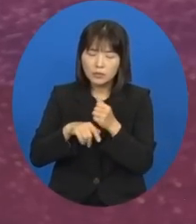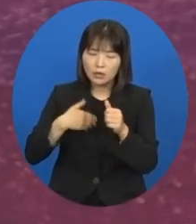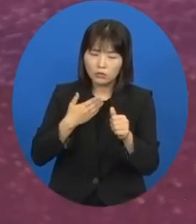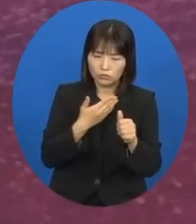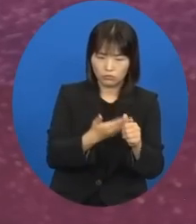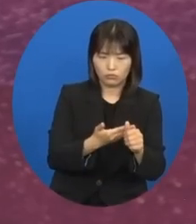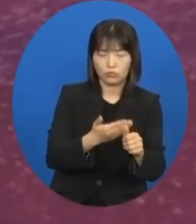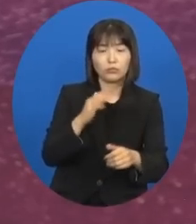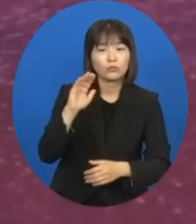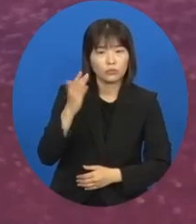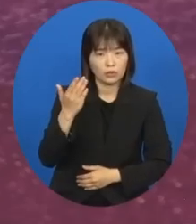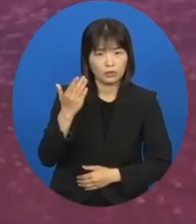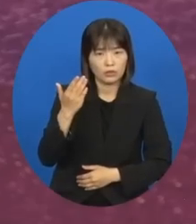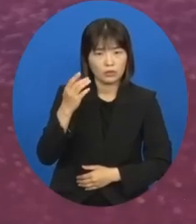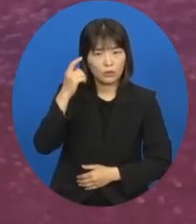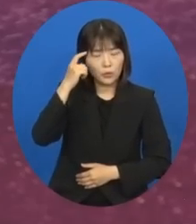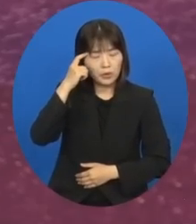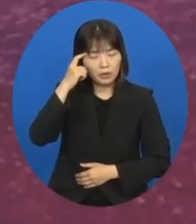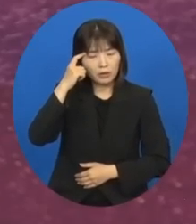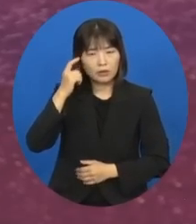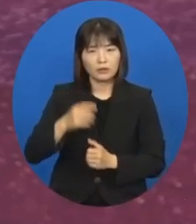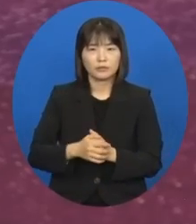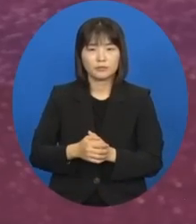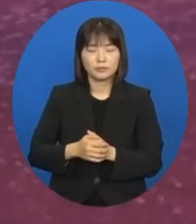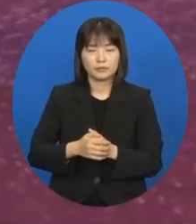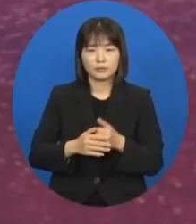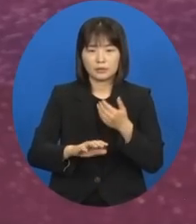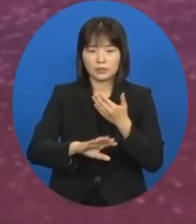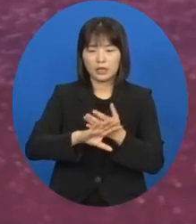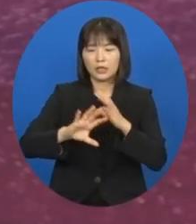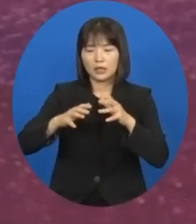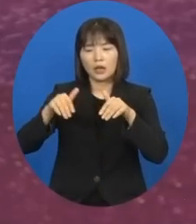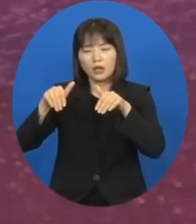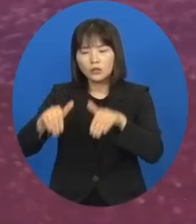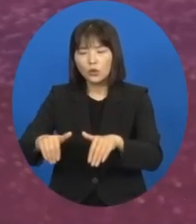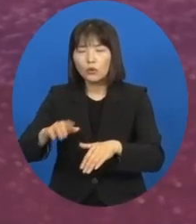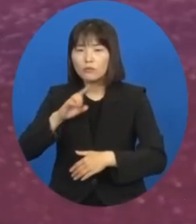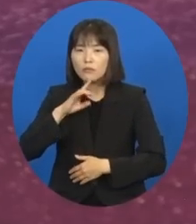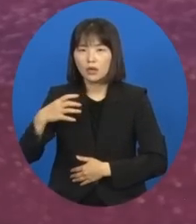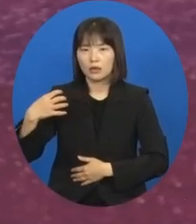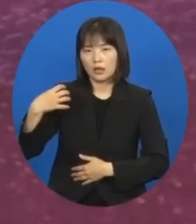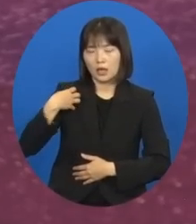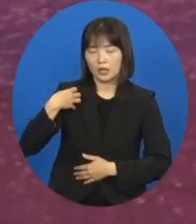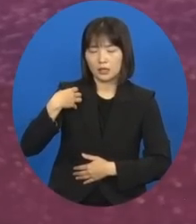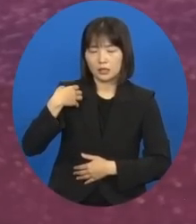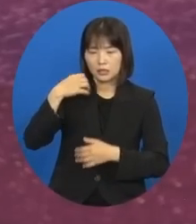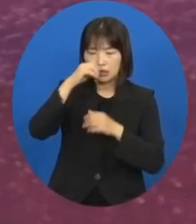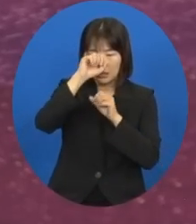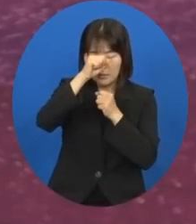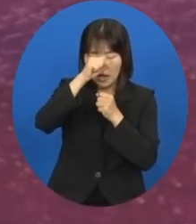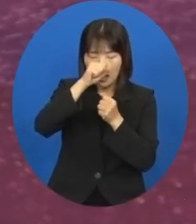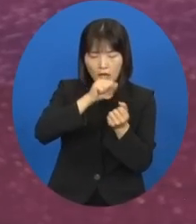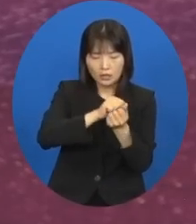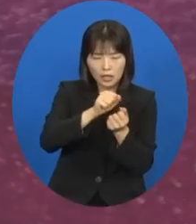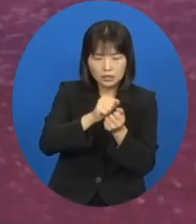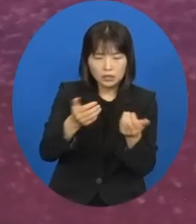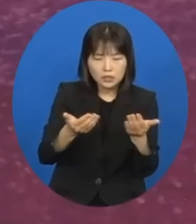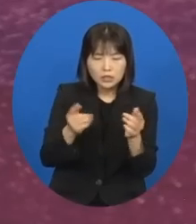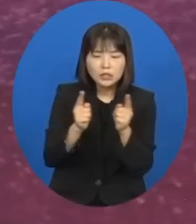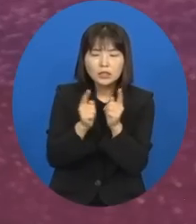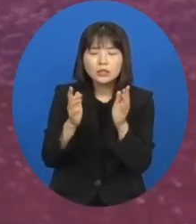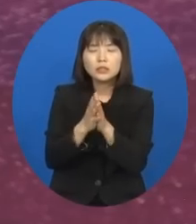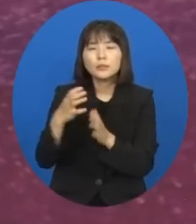됐을 텐데 왜 굳이 이방인 종들만 하는 바를 닦는 일을 직접 하셨을까